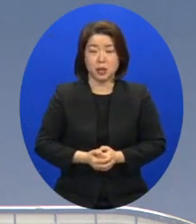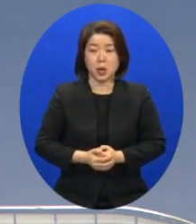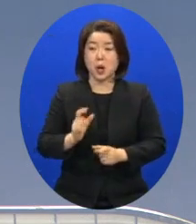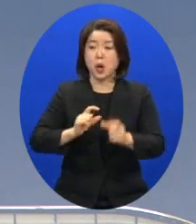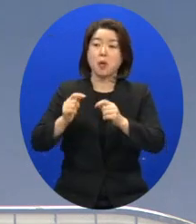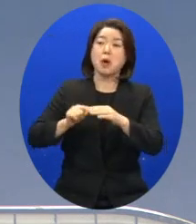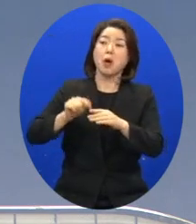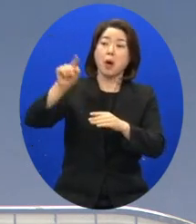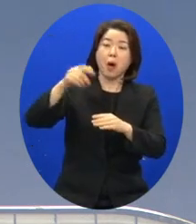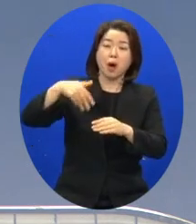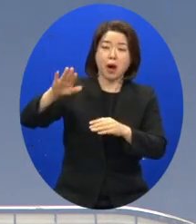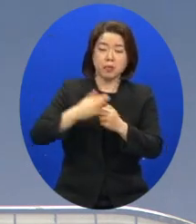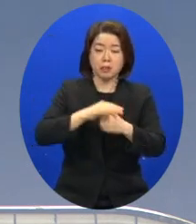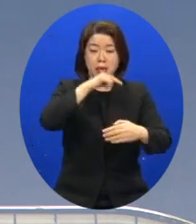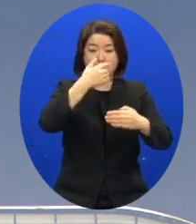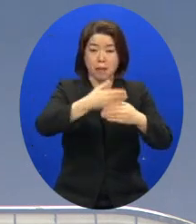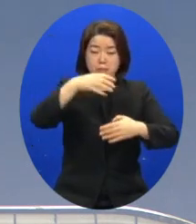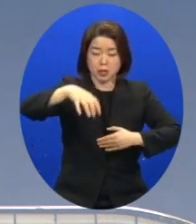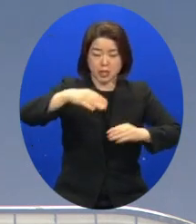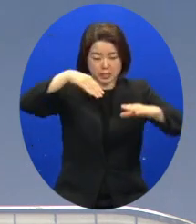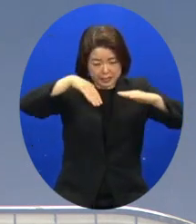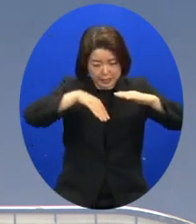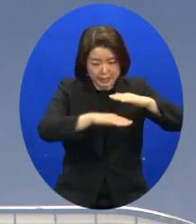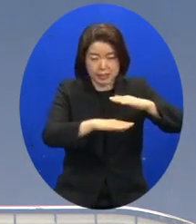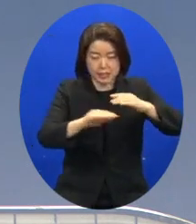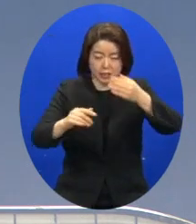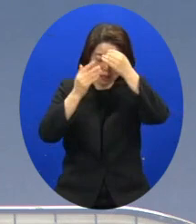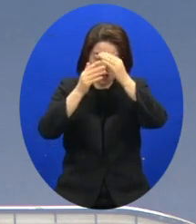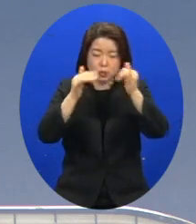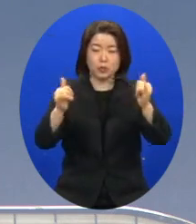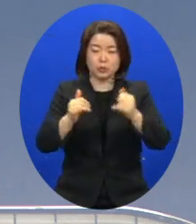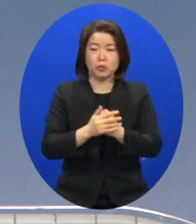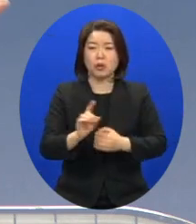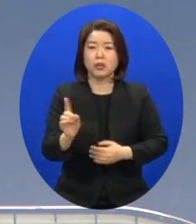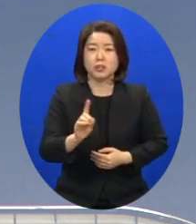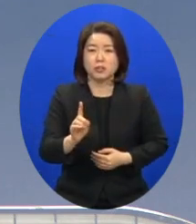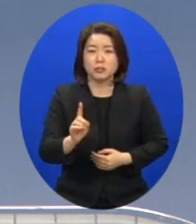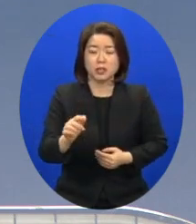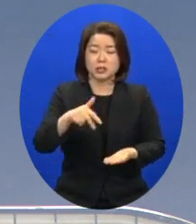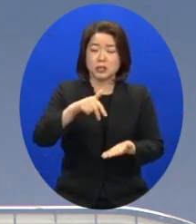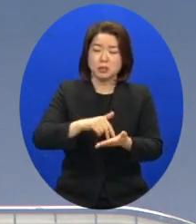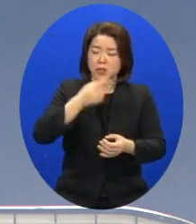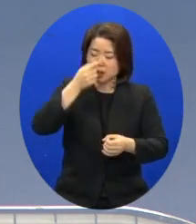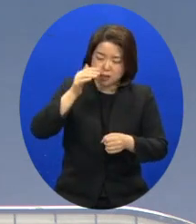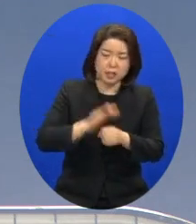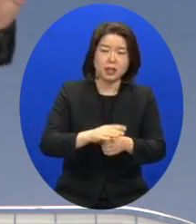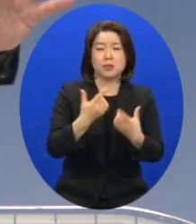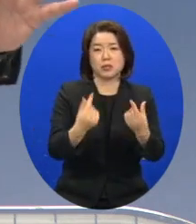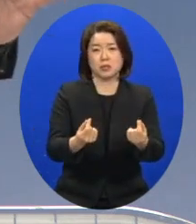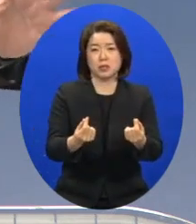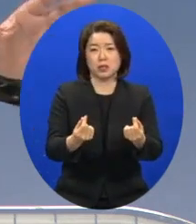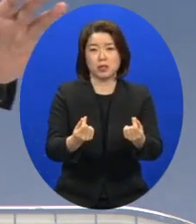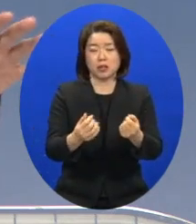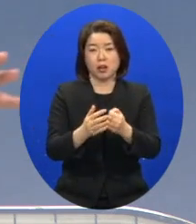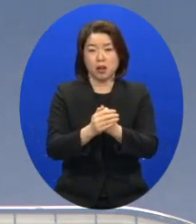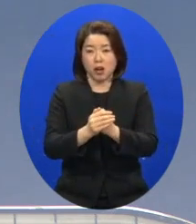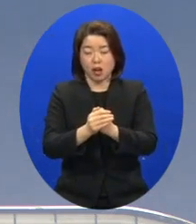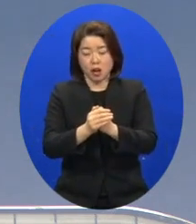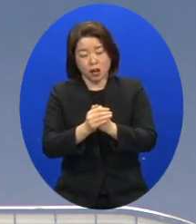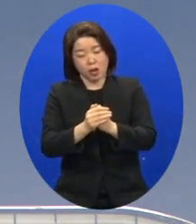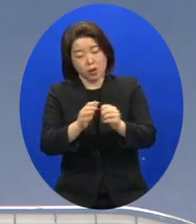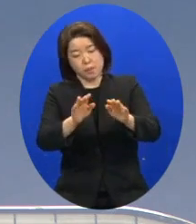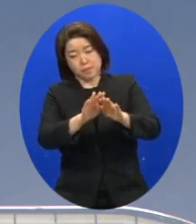올라가면 북한의 있는지 학교 의 성도 득 그들의 처지는 기가 막힙니다 아마 우리가 문이 열려서 그를 알고